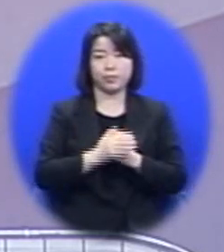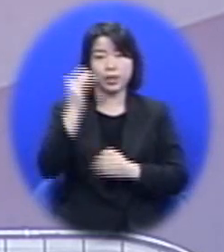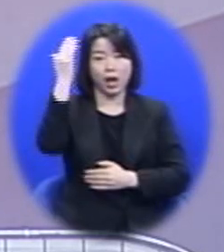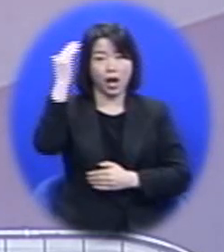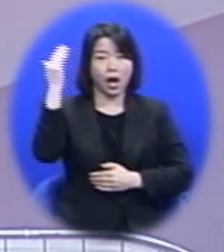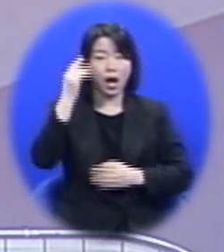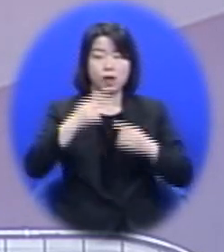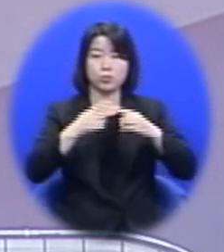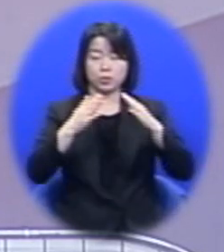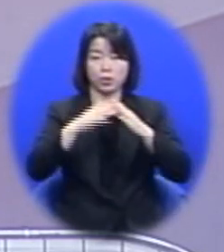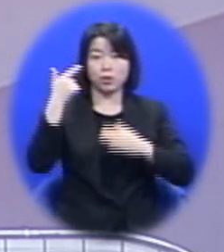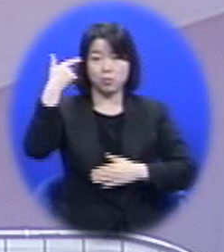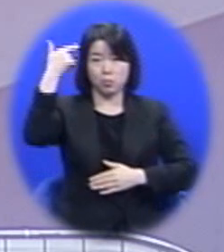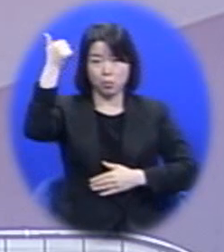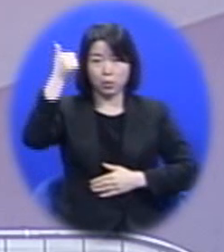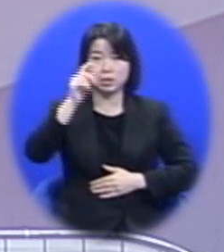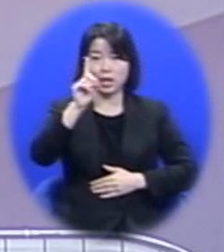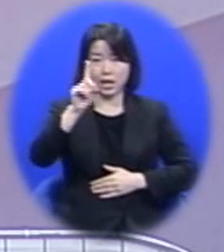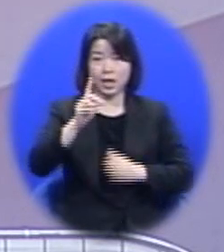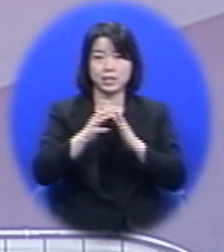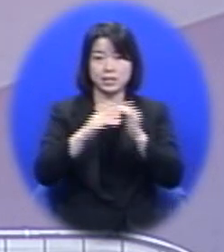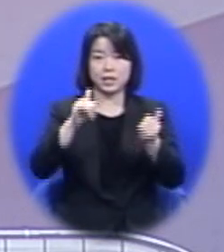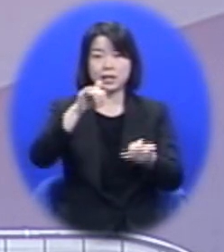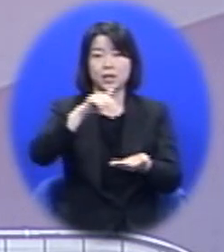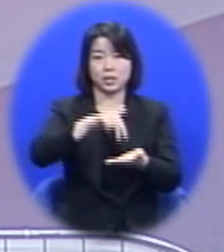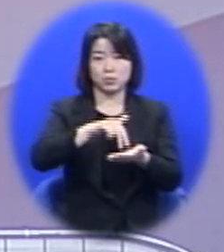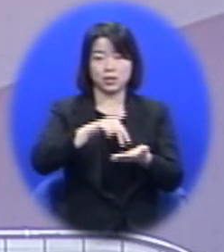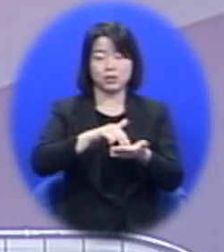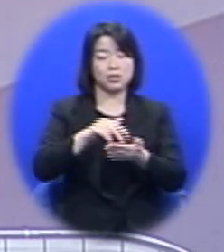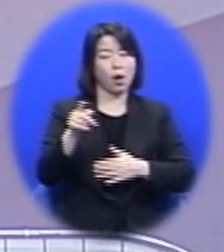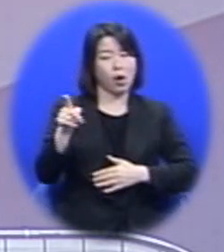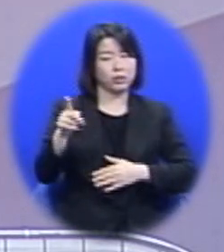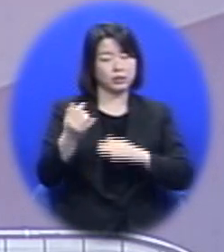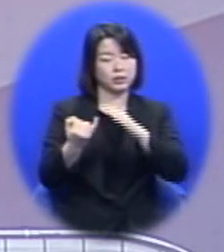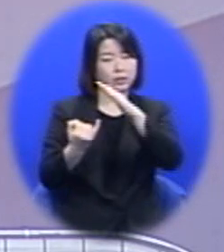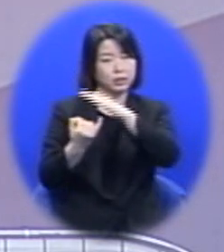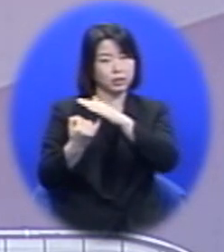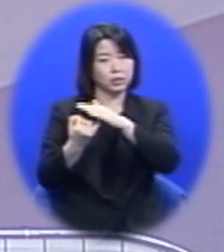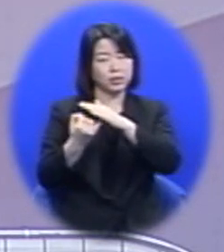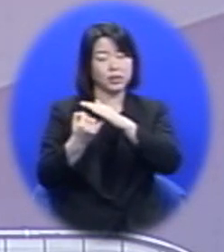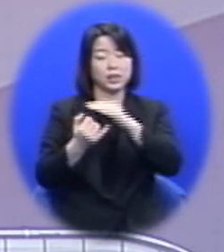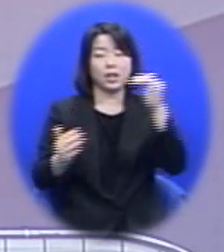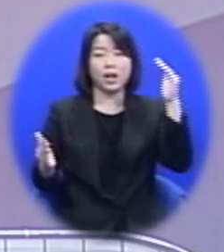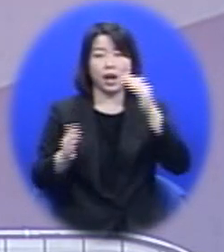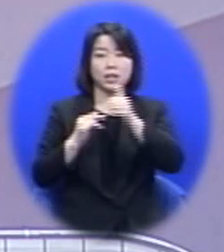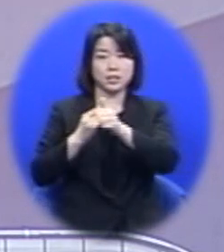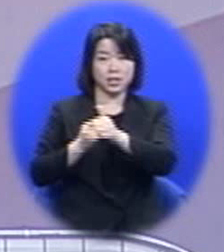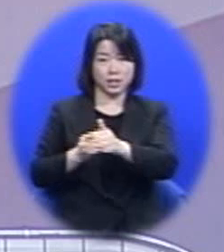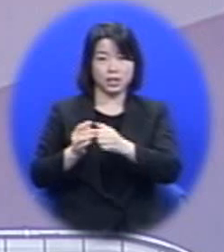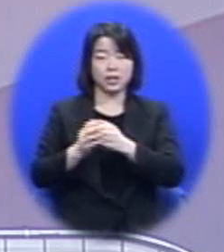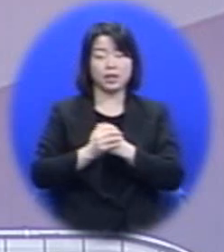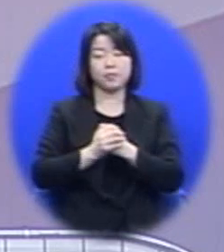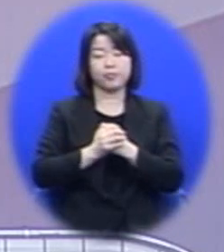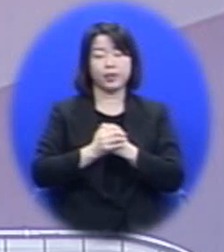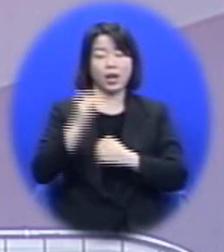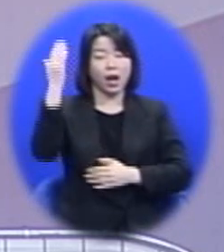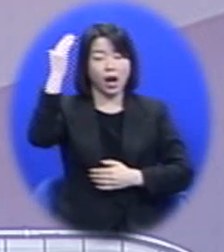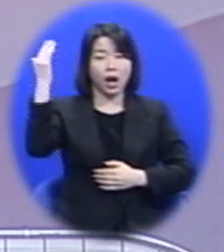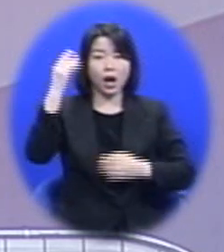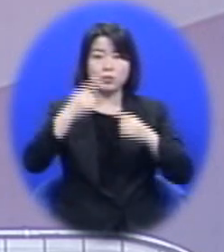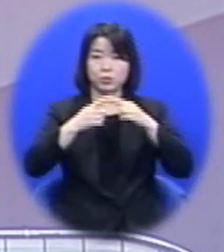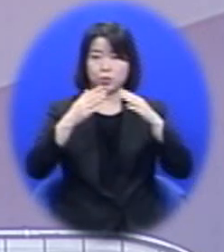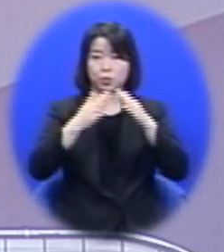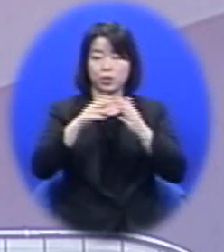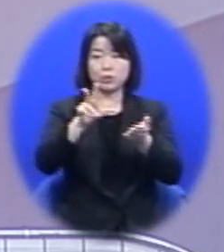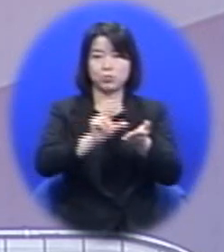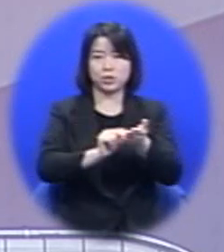한 사람으로서 그 어린 학생에게 한국 교회 문제가 고통이 되게